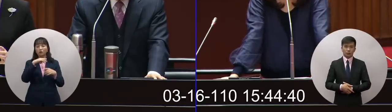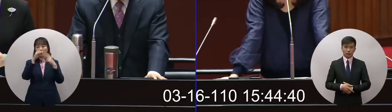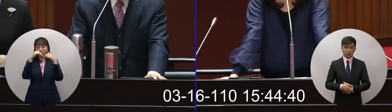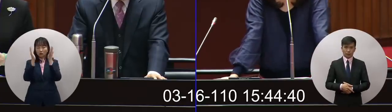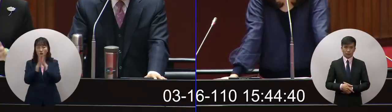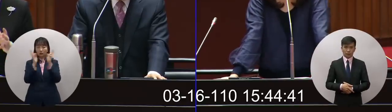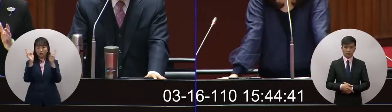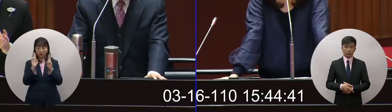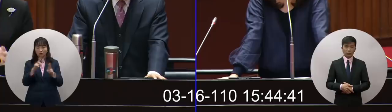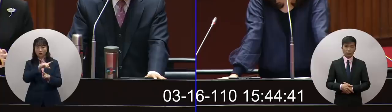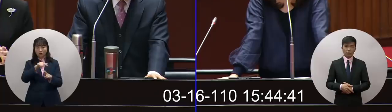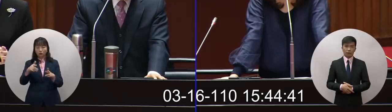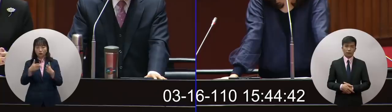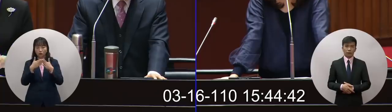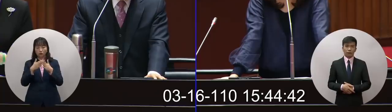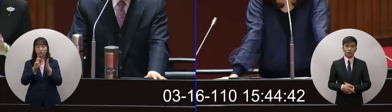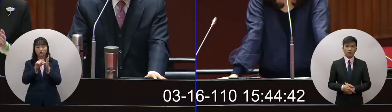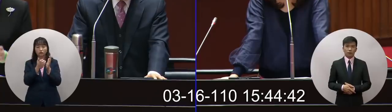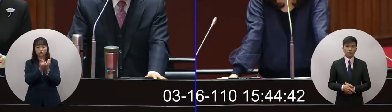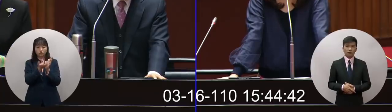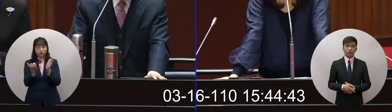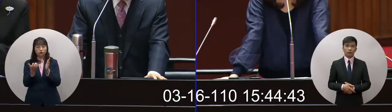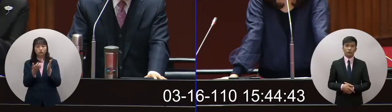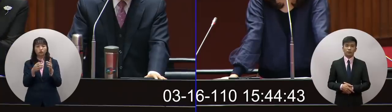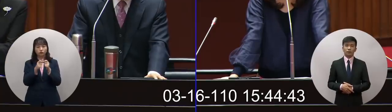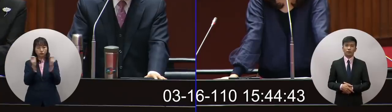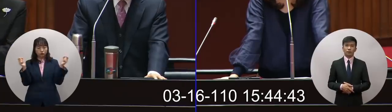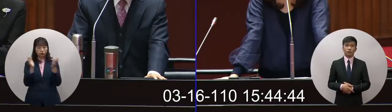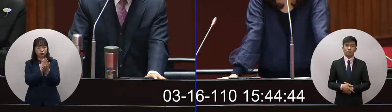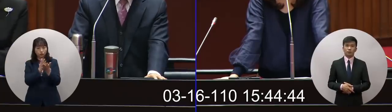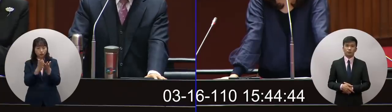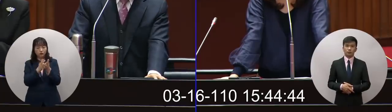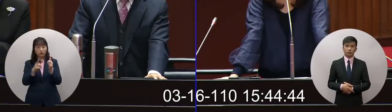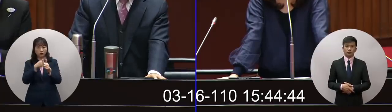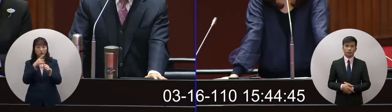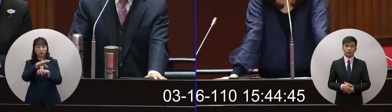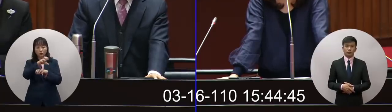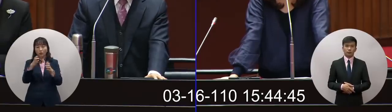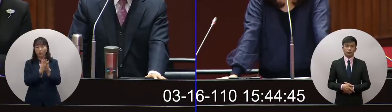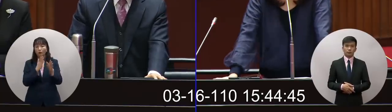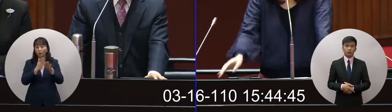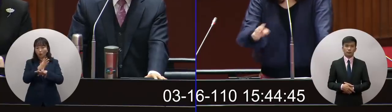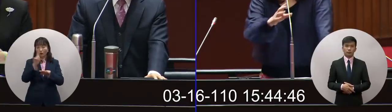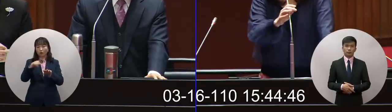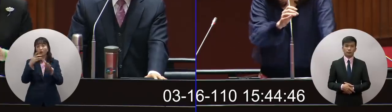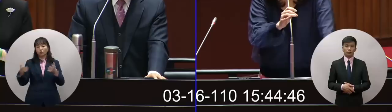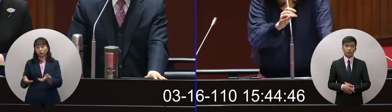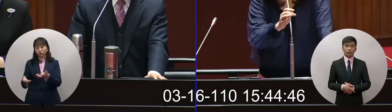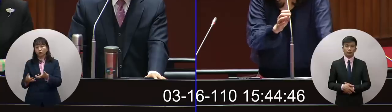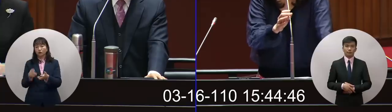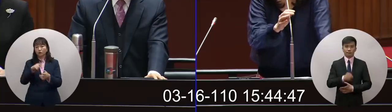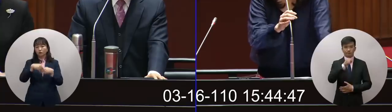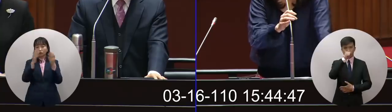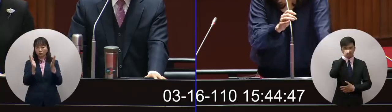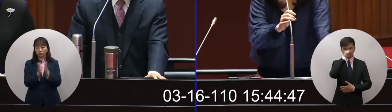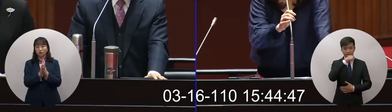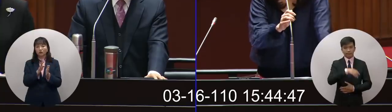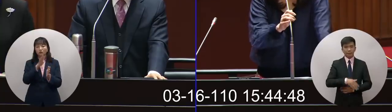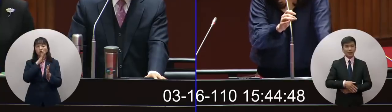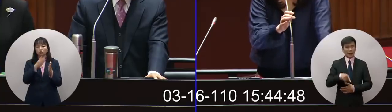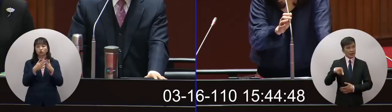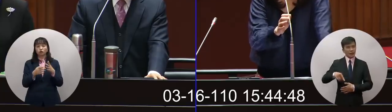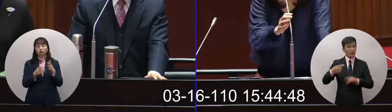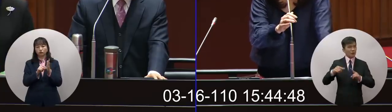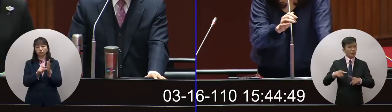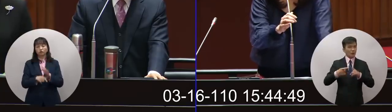力设施它都是要很久的准备，评估了之后要环评通过才可以开始盖。那这个都是 其实这都有争议